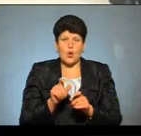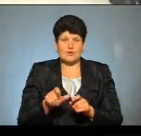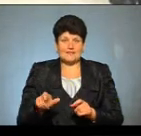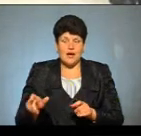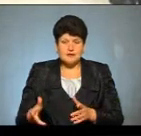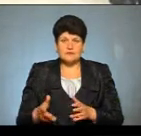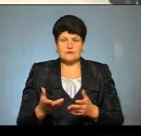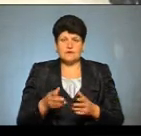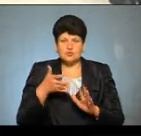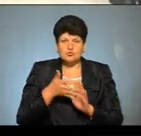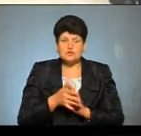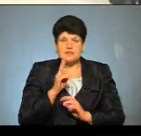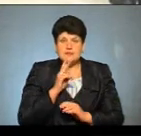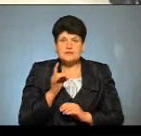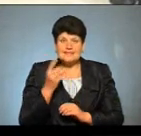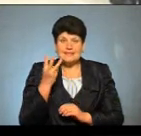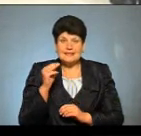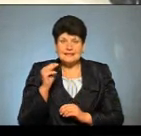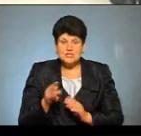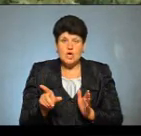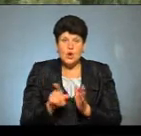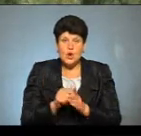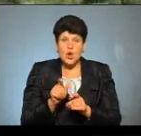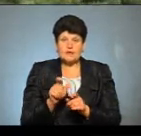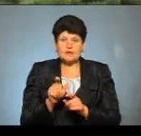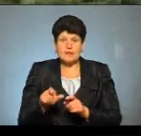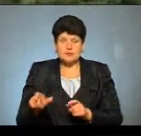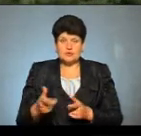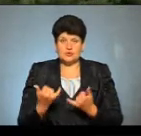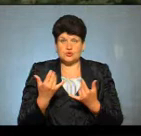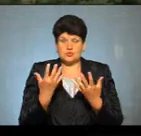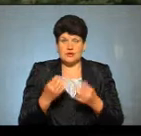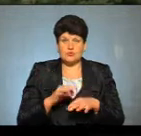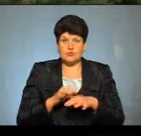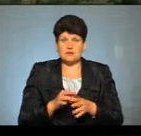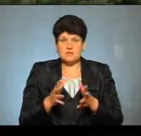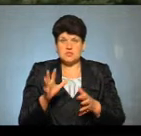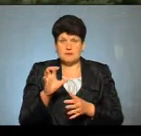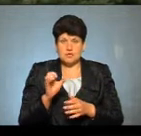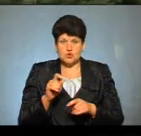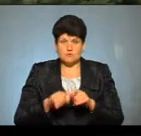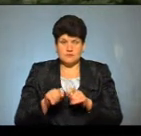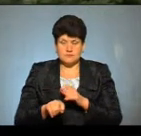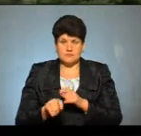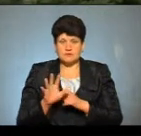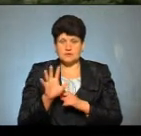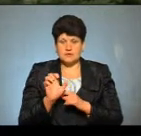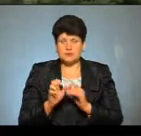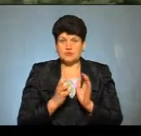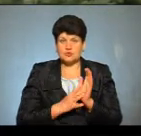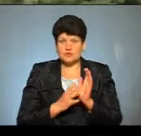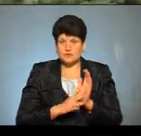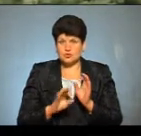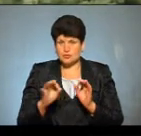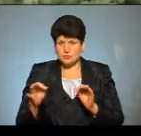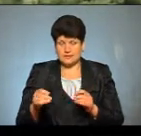розумієте, що по Кременецькому району тільки 3 тисячі контактних осіб. Зараз на сьогоднішній день проведено більше 500 тестів, якщо не помиляюсь, так? 590. 590 з